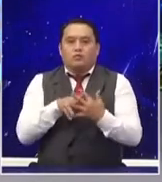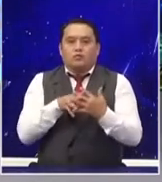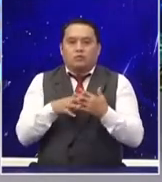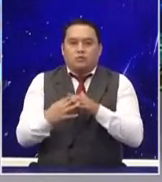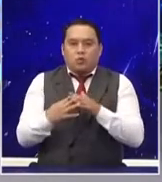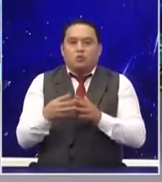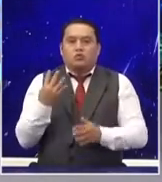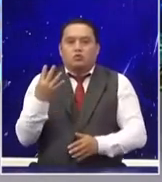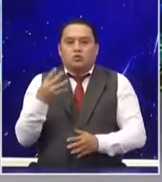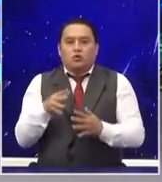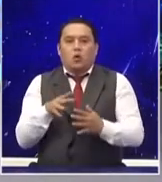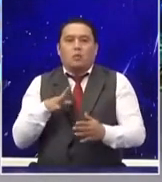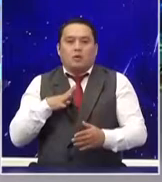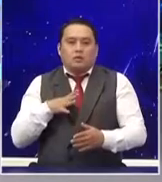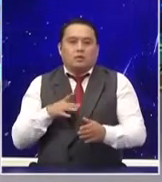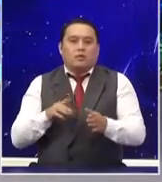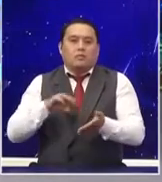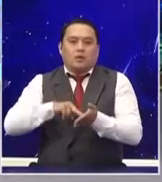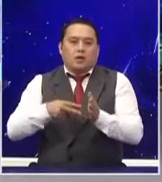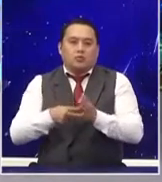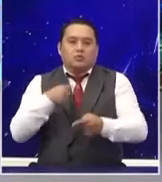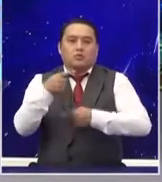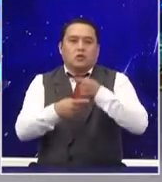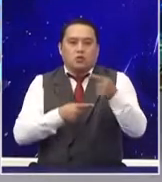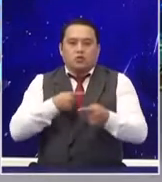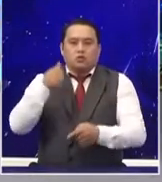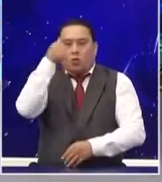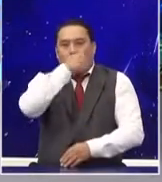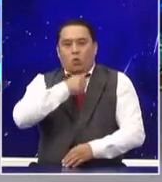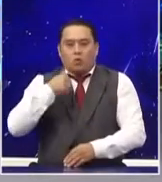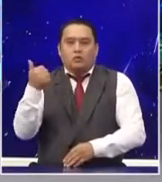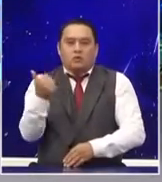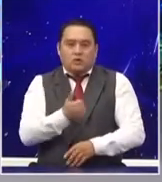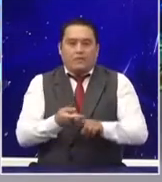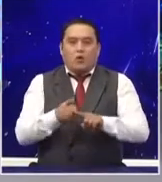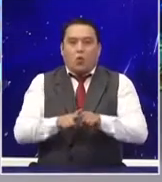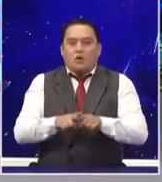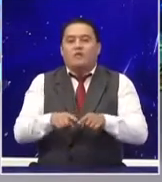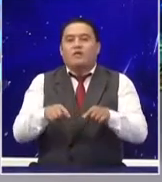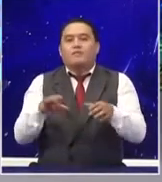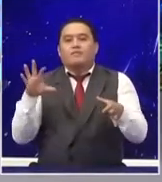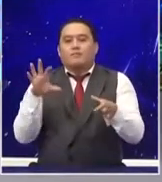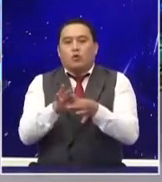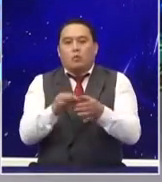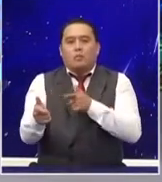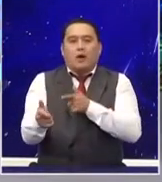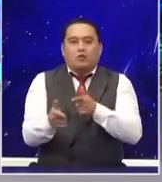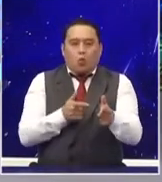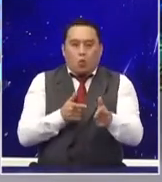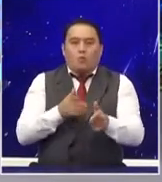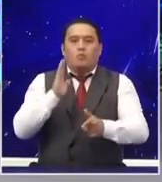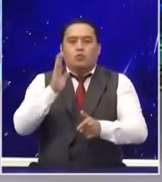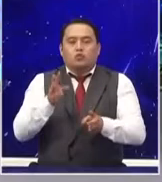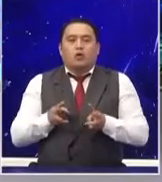Мамбет, Жамбыл, Мукры и Бескайнар намечен уже на следующую неделю. Ну а пока в регионе к заключительной фазе подходит подготовка к